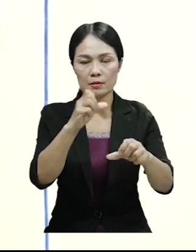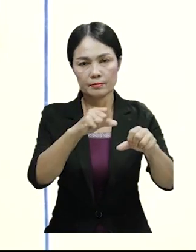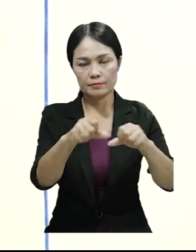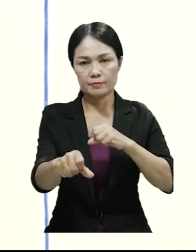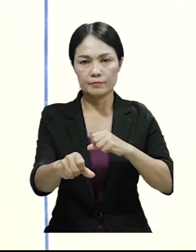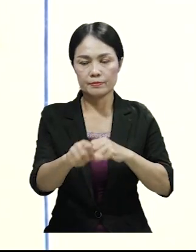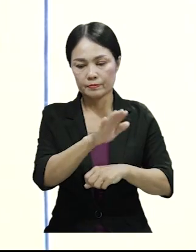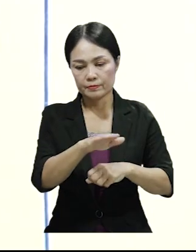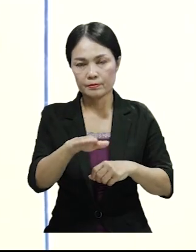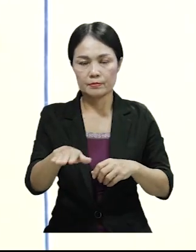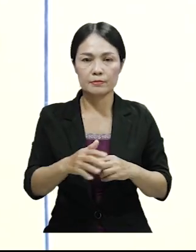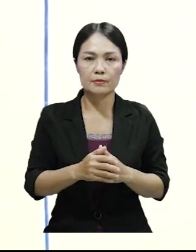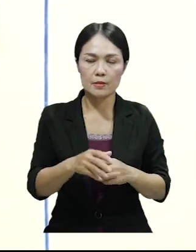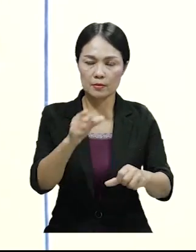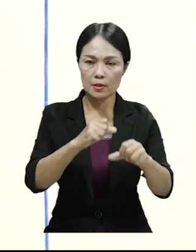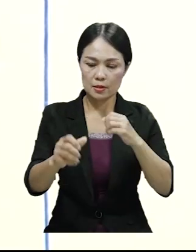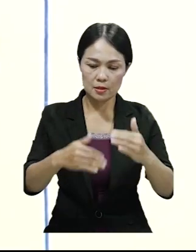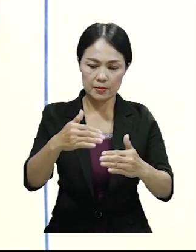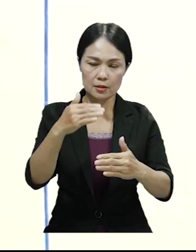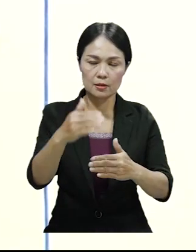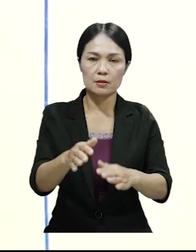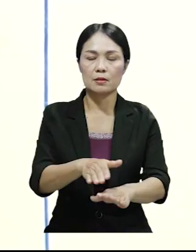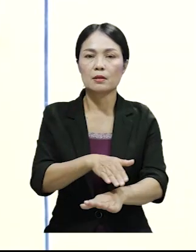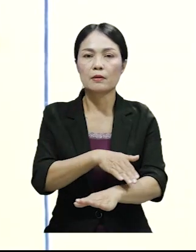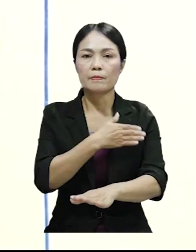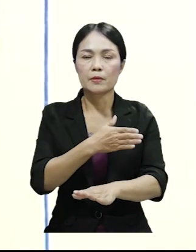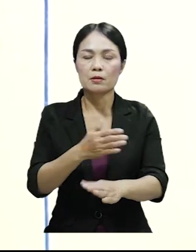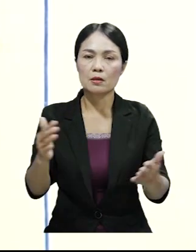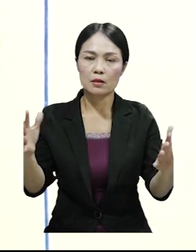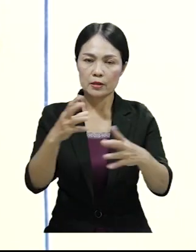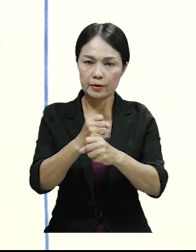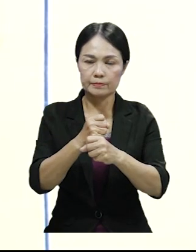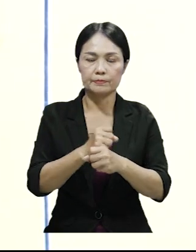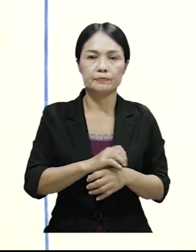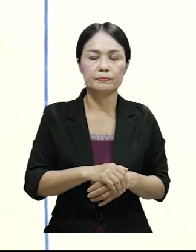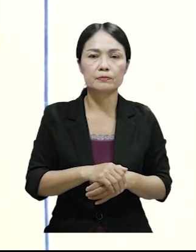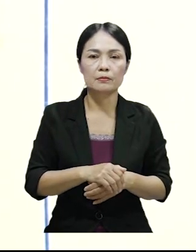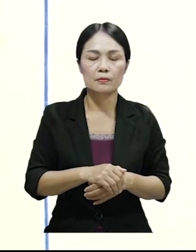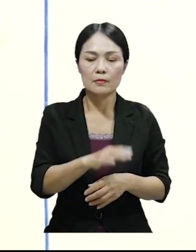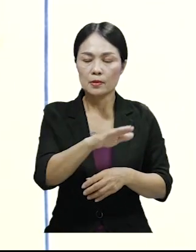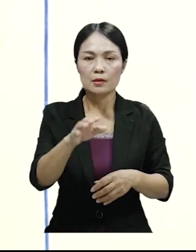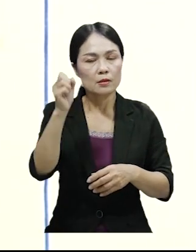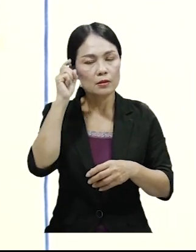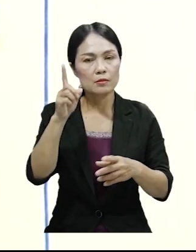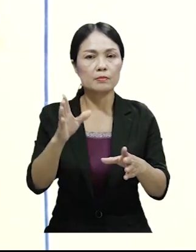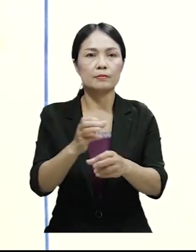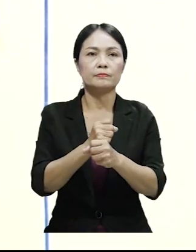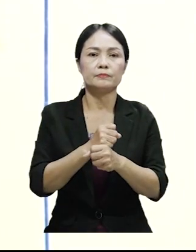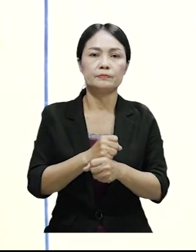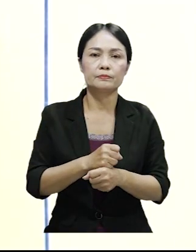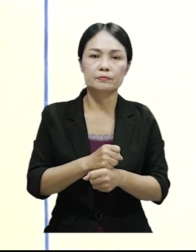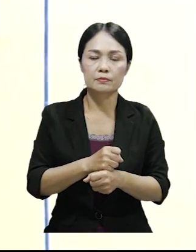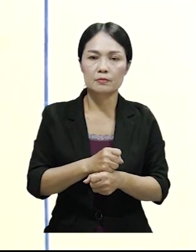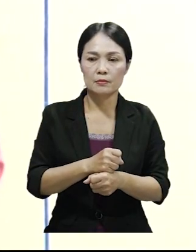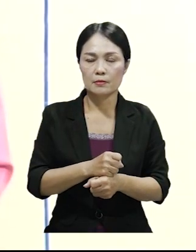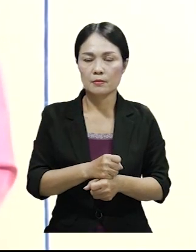ទៅទៀតណាកូនណាបន្តបន្តមកទៀតរហូតដល់ដល់ចប់អញ្ចឹងកូនយល់បានទេកូនបាទអ